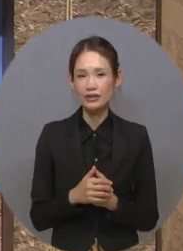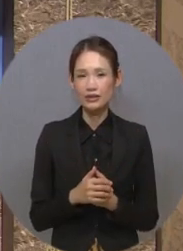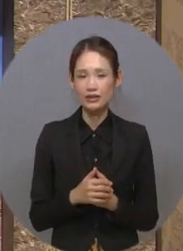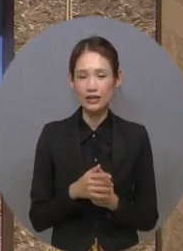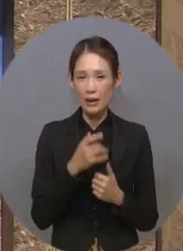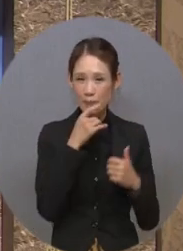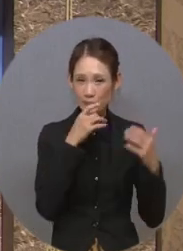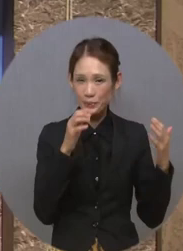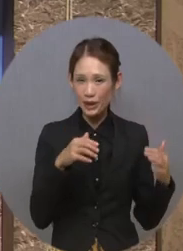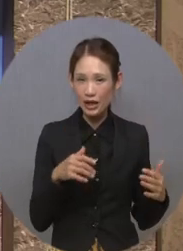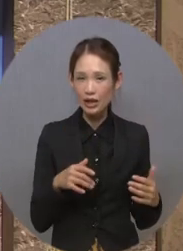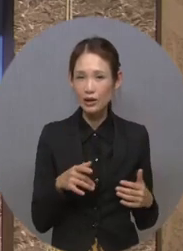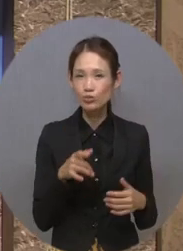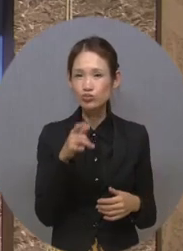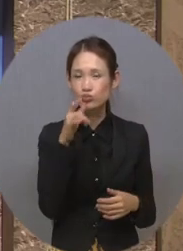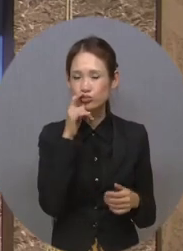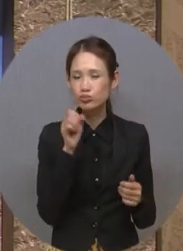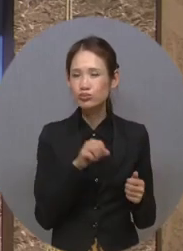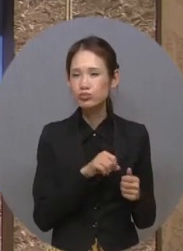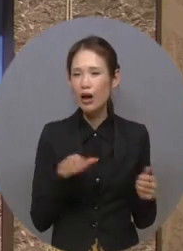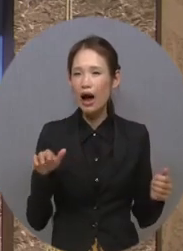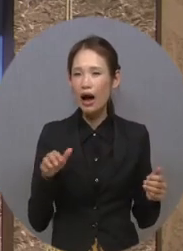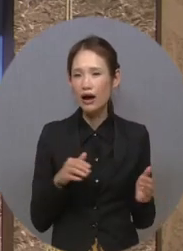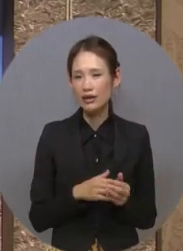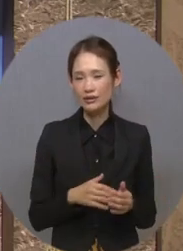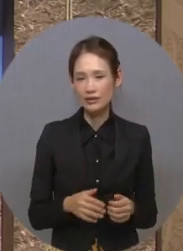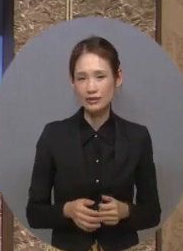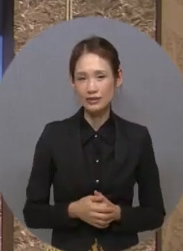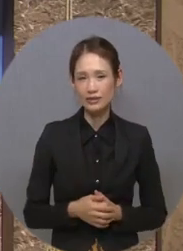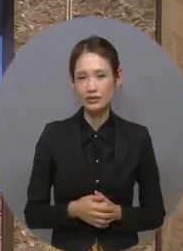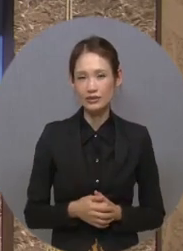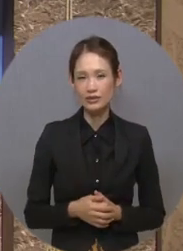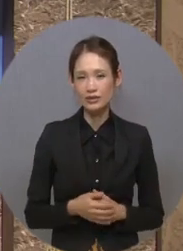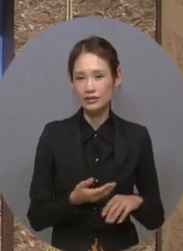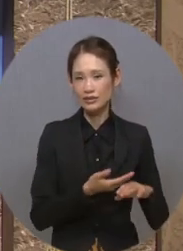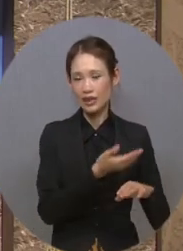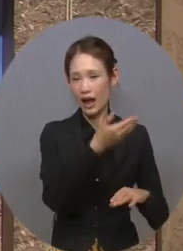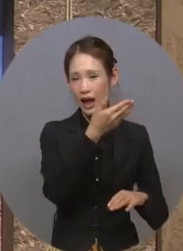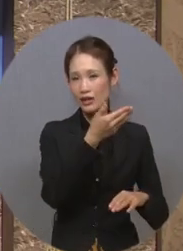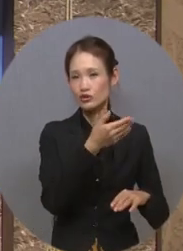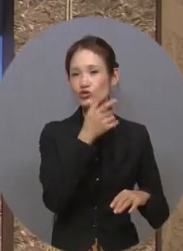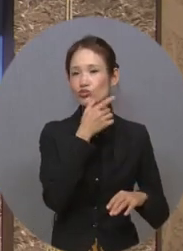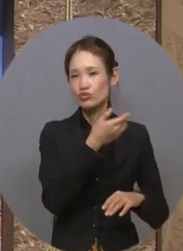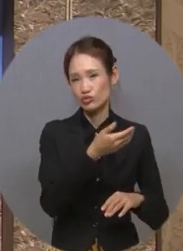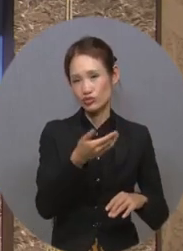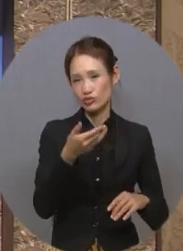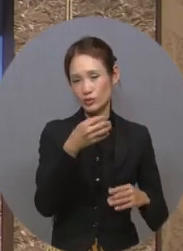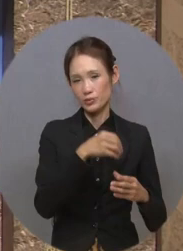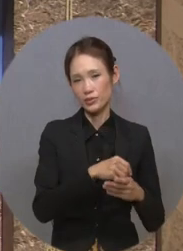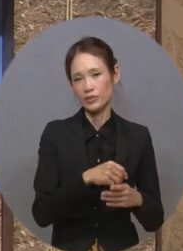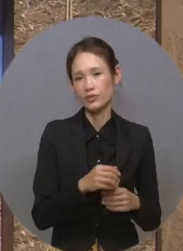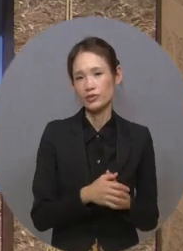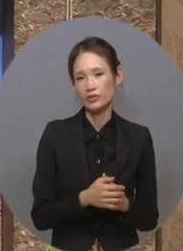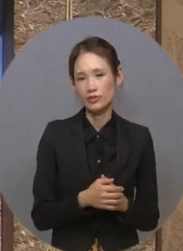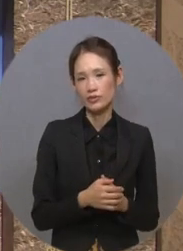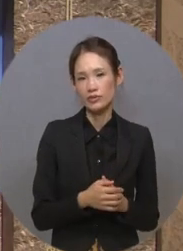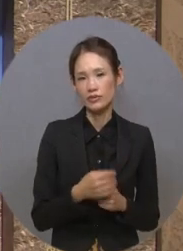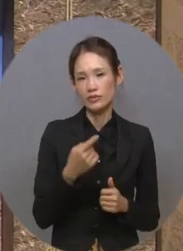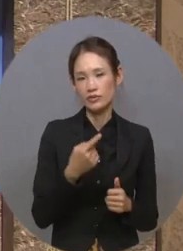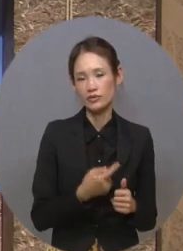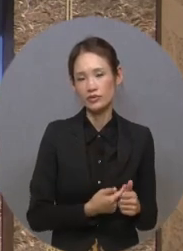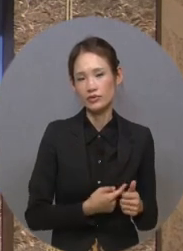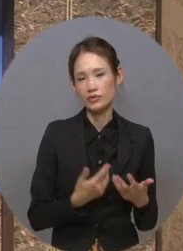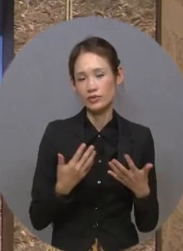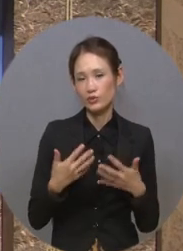비가 와도 네. 물이 또 금방 이렇게 빠져나가요. 상류 쪽에 속하다 보니까 네. 이제 그런 뭐